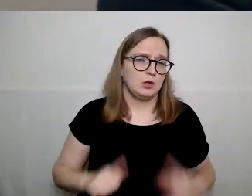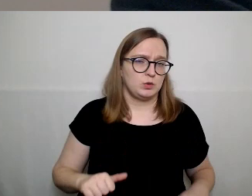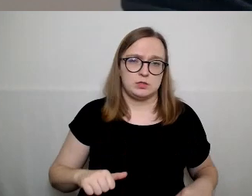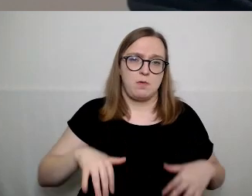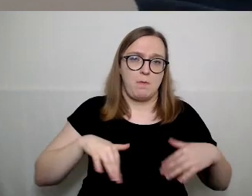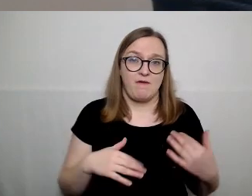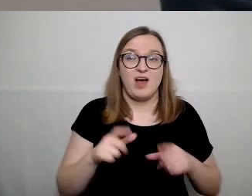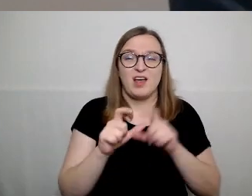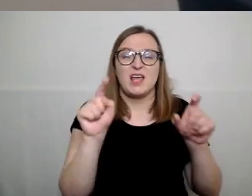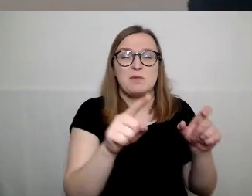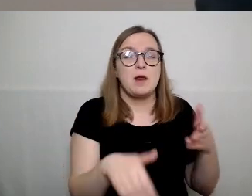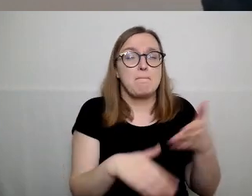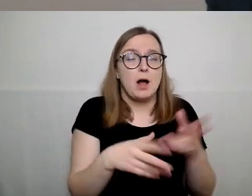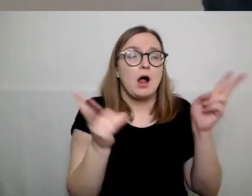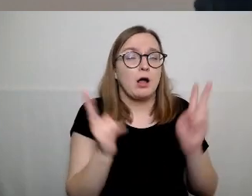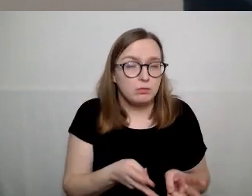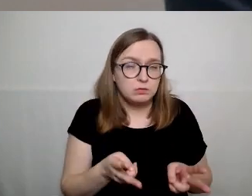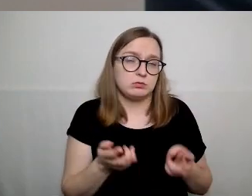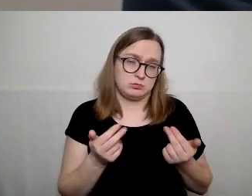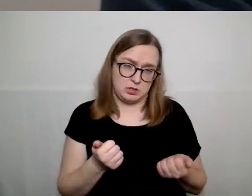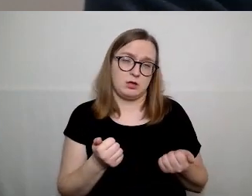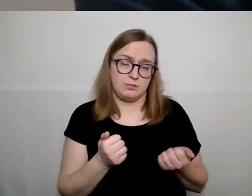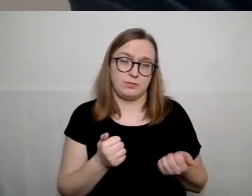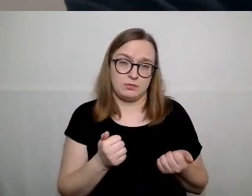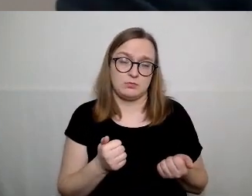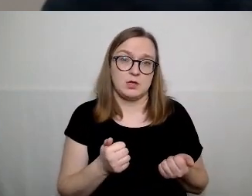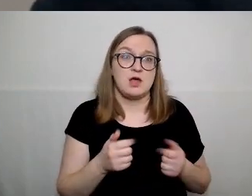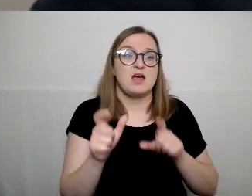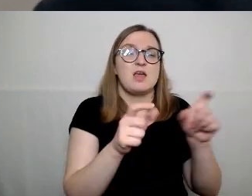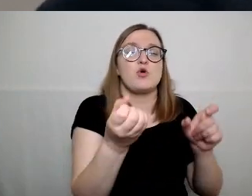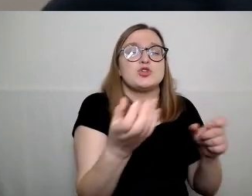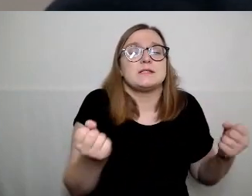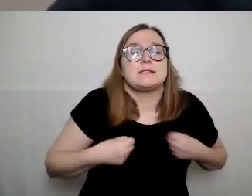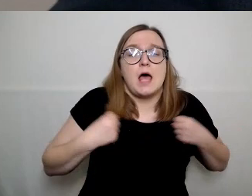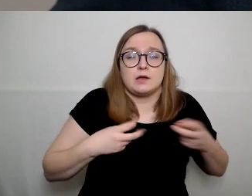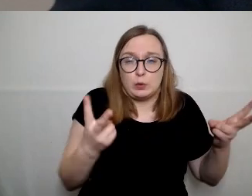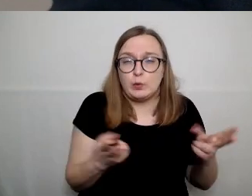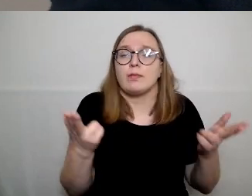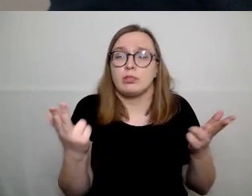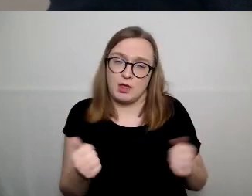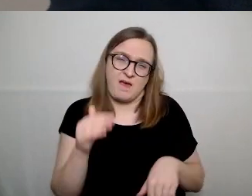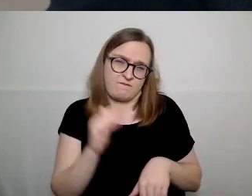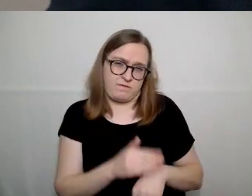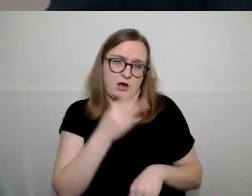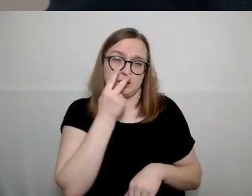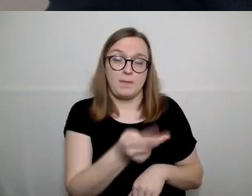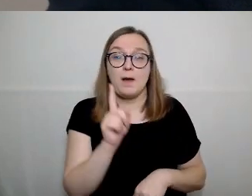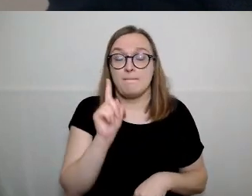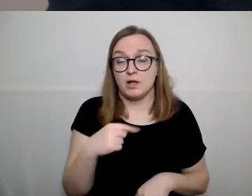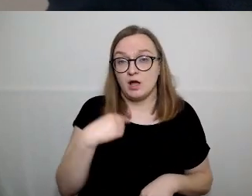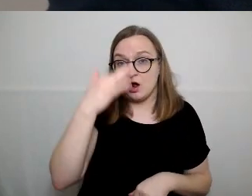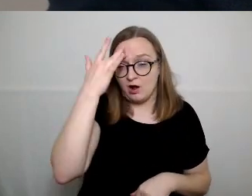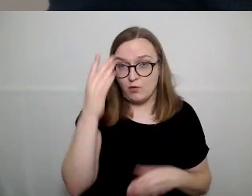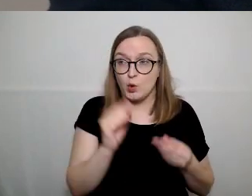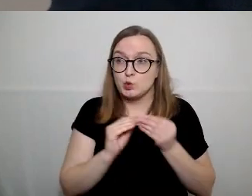pagalbos ir kad įmonėm reikia, sakykime, pasistengti, faktas. Bet man atrodo, kol nebus susiklausimo pas